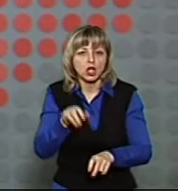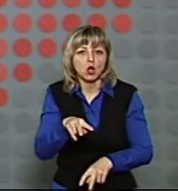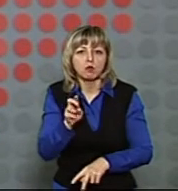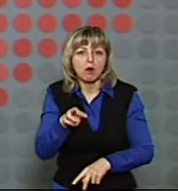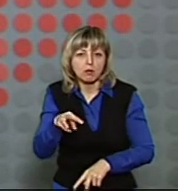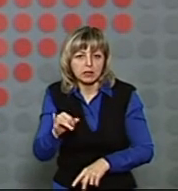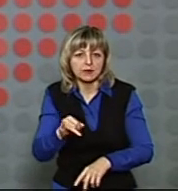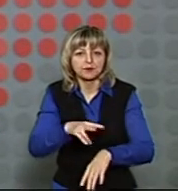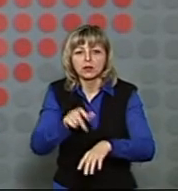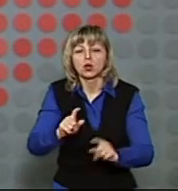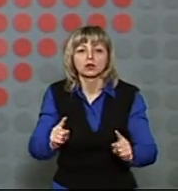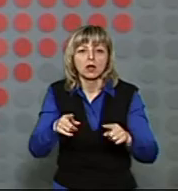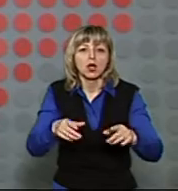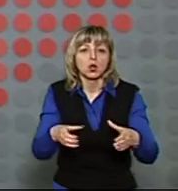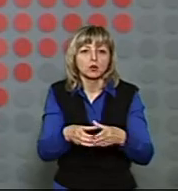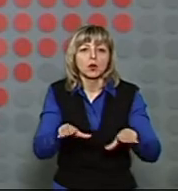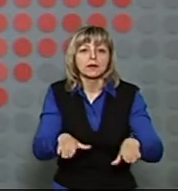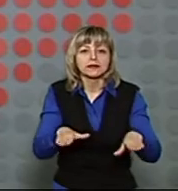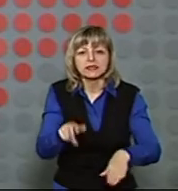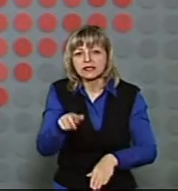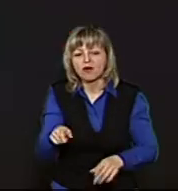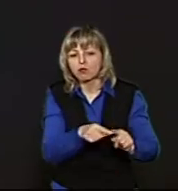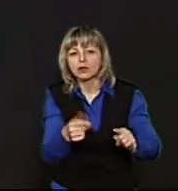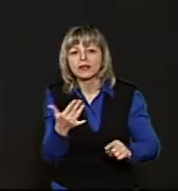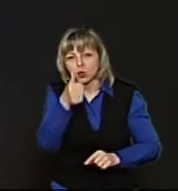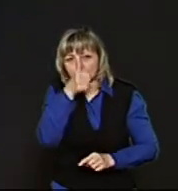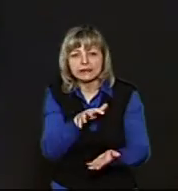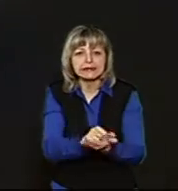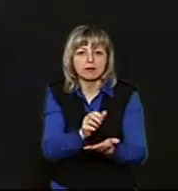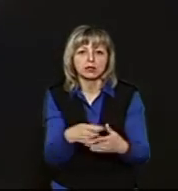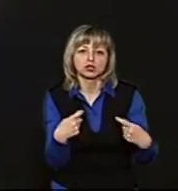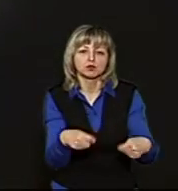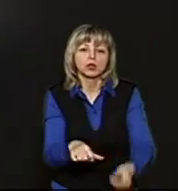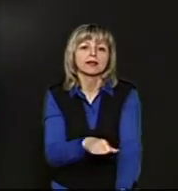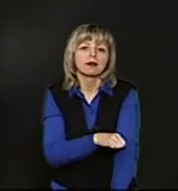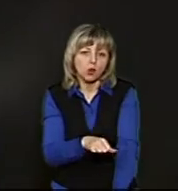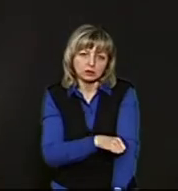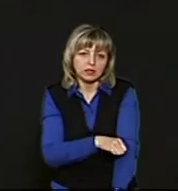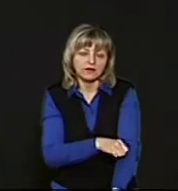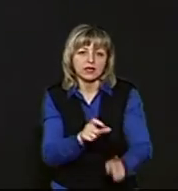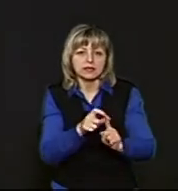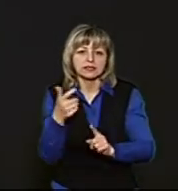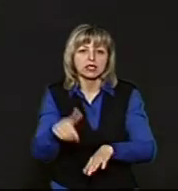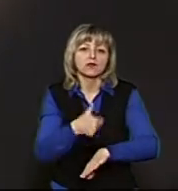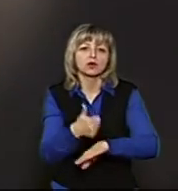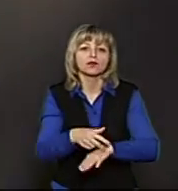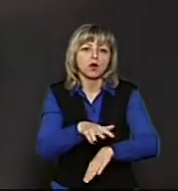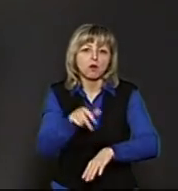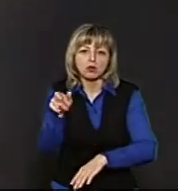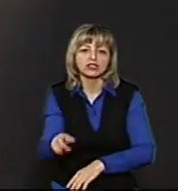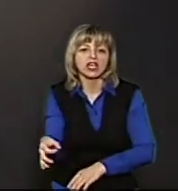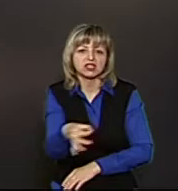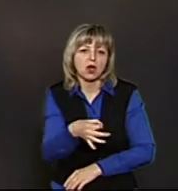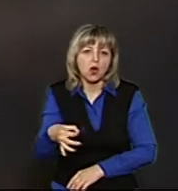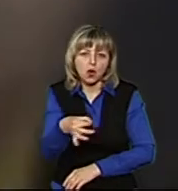Любомлі оперативники затримали групу місцевих, які протягом кількох місяців займалися збутом наркотиків. Зі слів головного поліцейського області